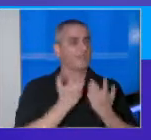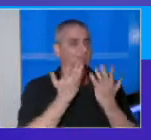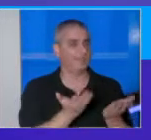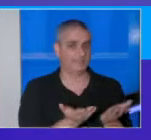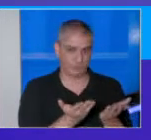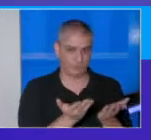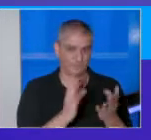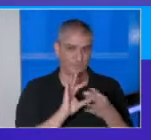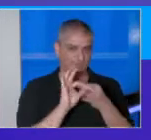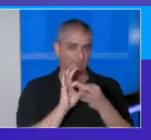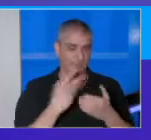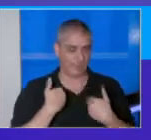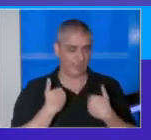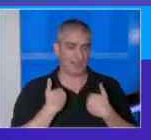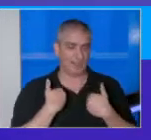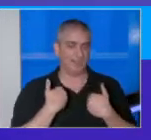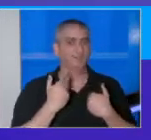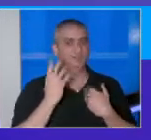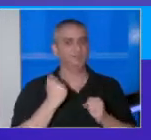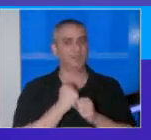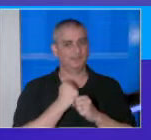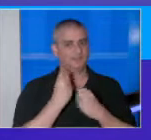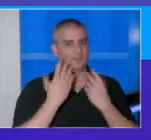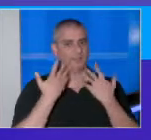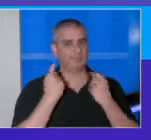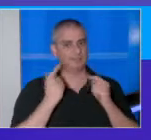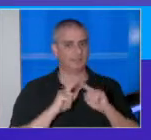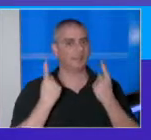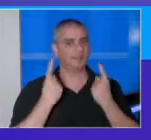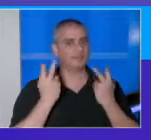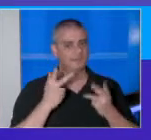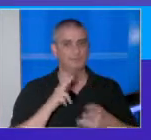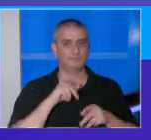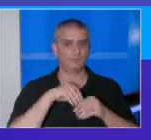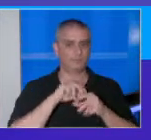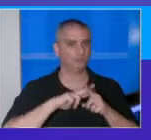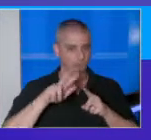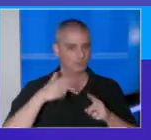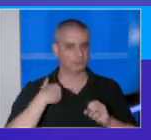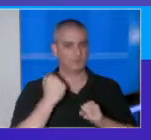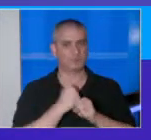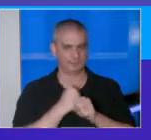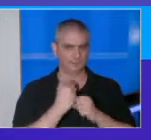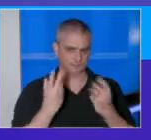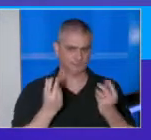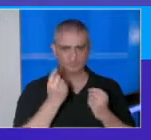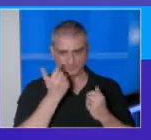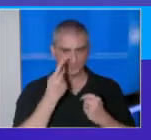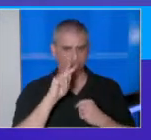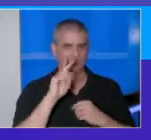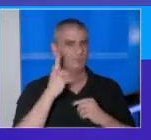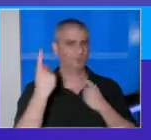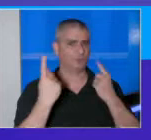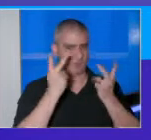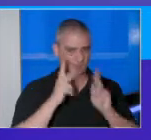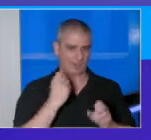את הקשר אליי תיצור פה איזושהי אווירה אחרת, וגם בשלושה חודשים אספיק לעשות קצת יותר ממה שכל